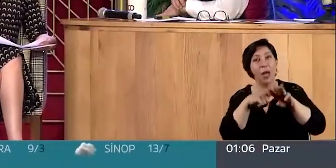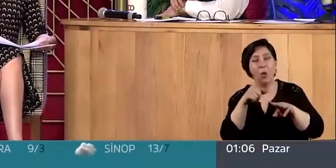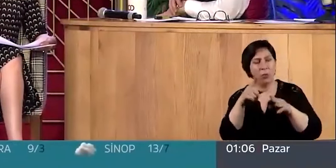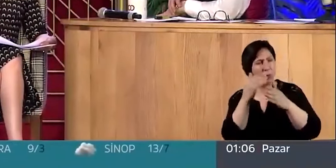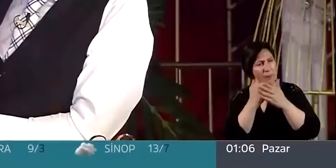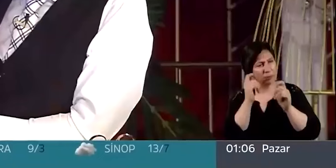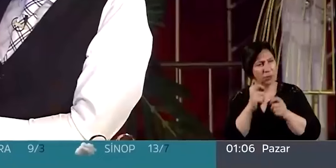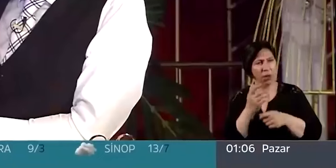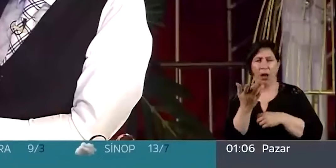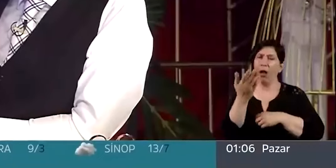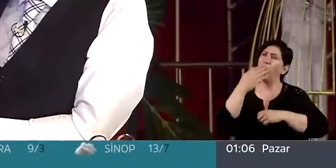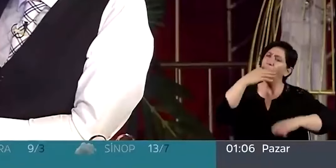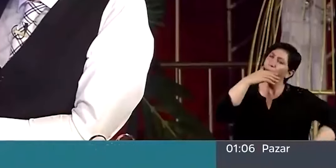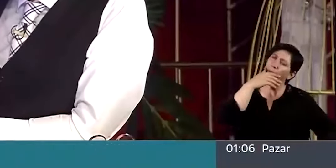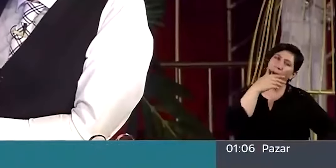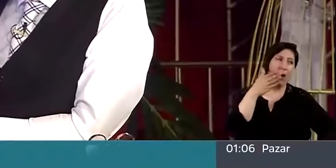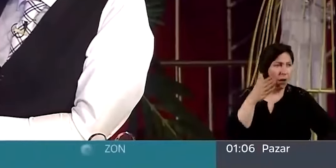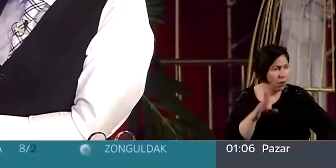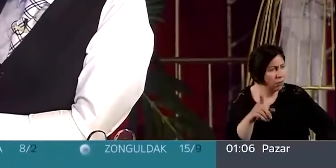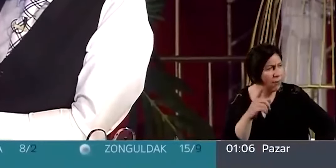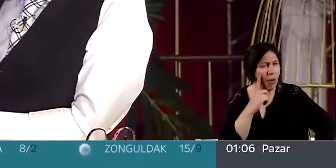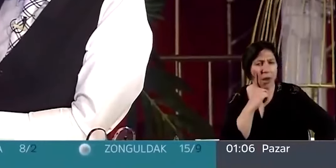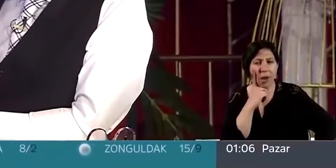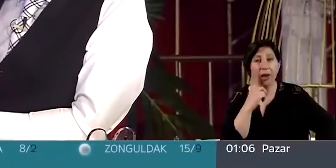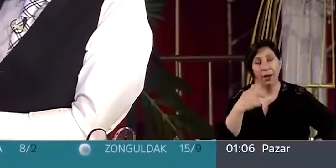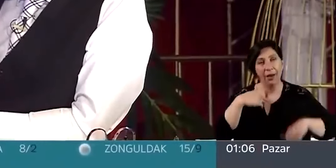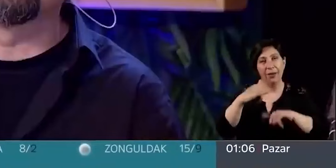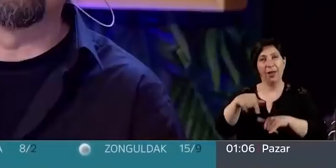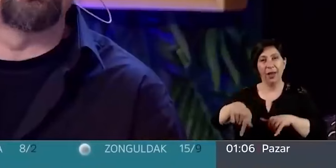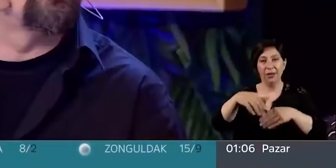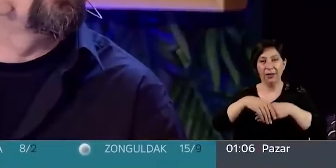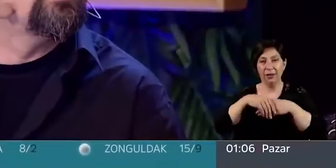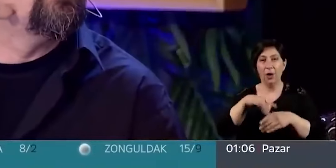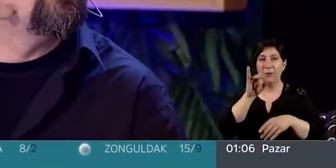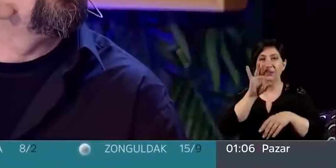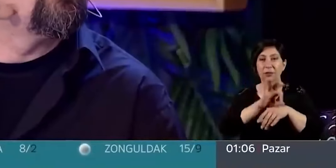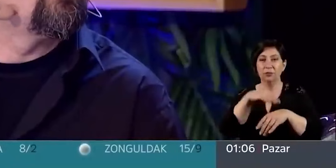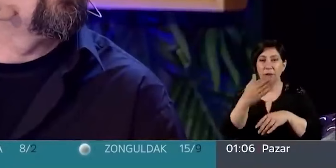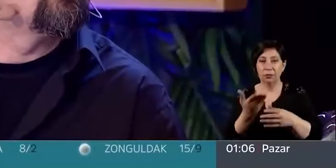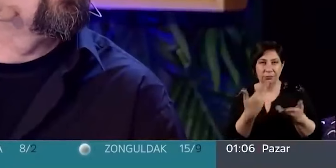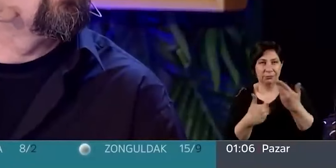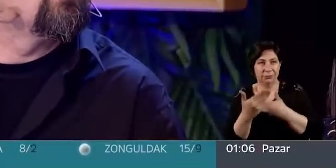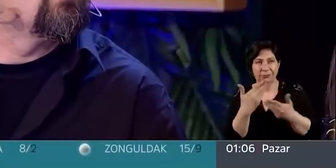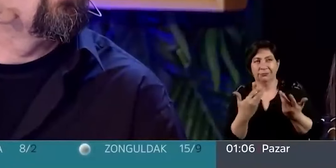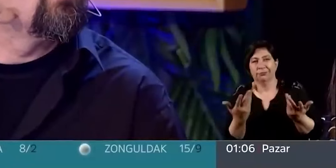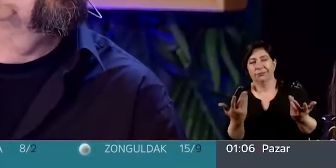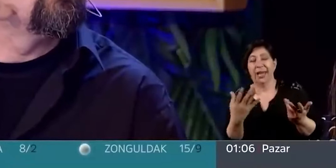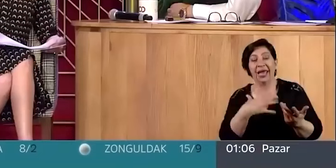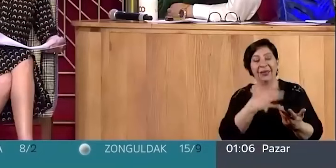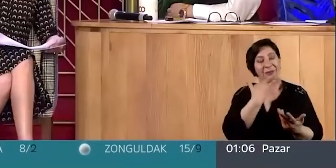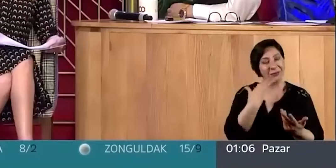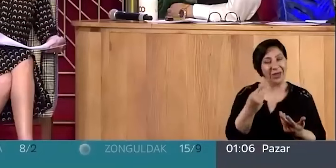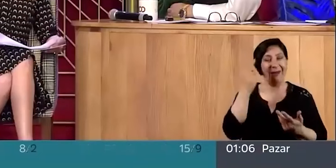programı yaptıktan sonra yapma ya, hakikaten mi? Ben de aşağıda öyle oldum ya. Tanıştık 15 dakika sonra ikna etti. Evet. Bir de onun kendi hem güzelliği